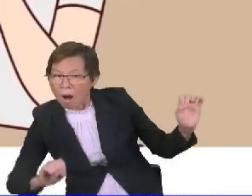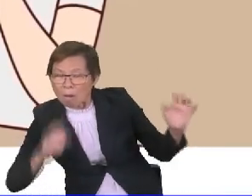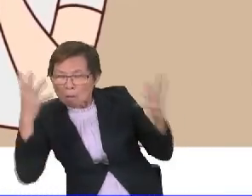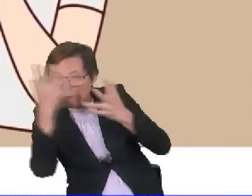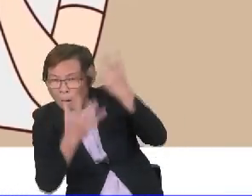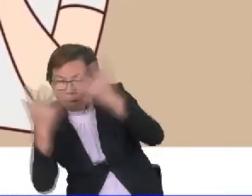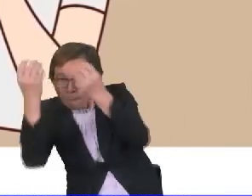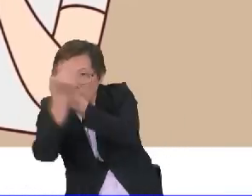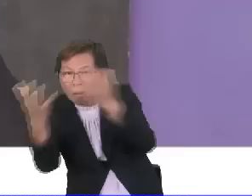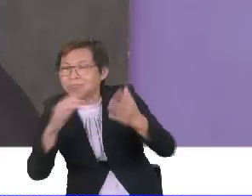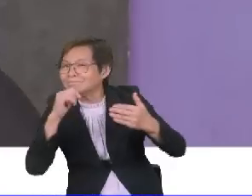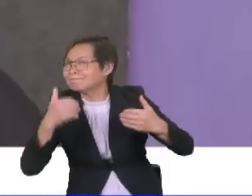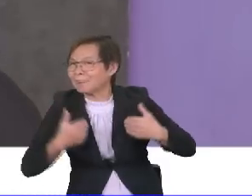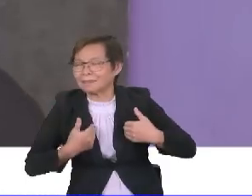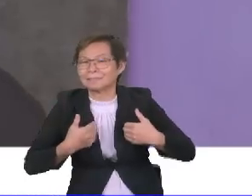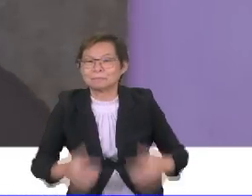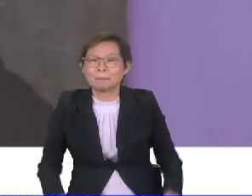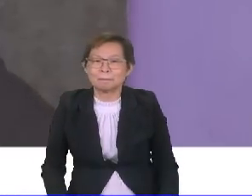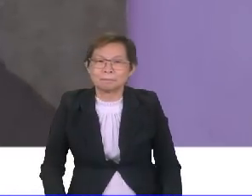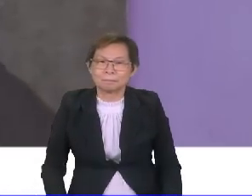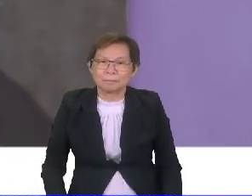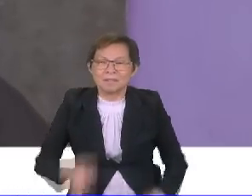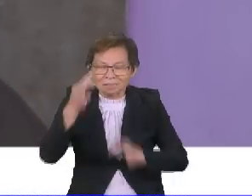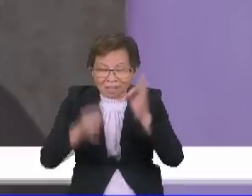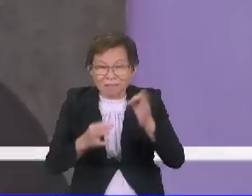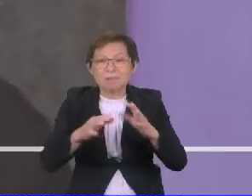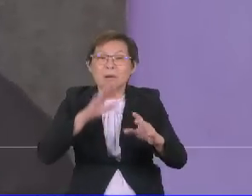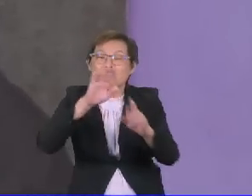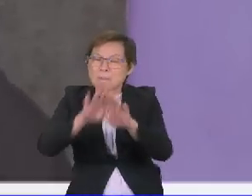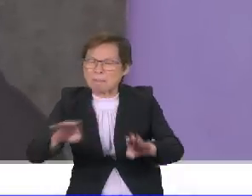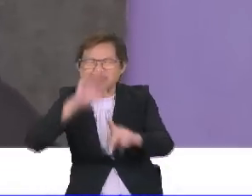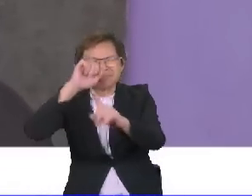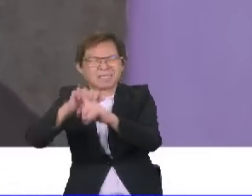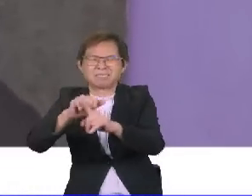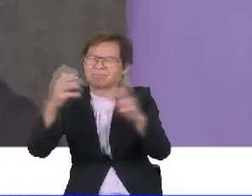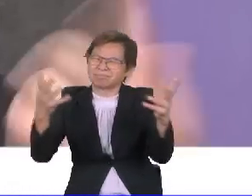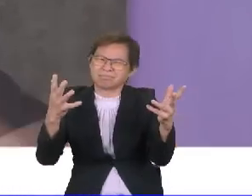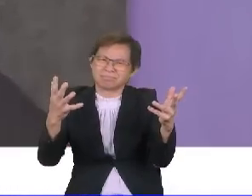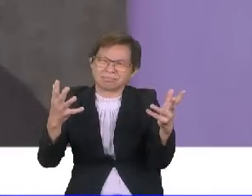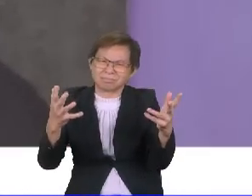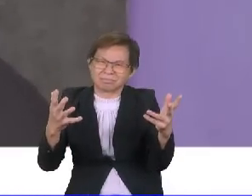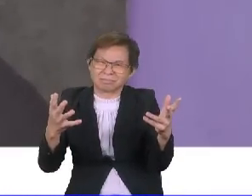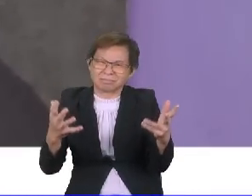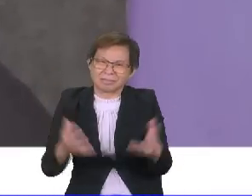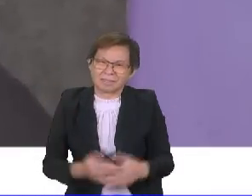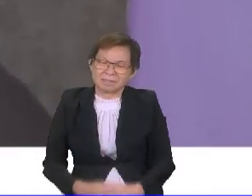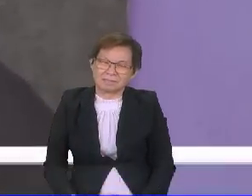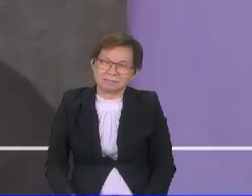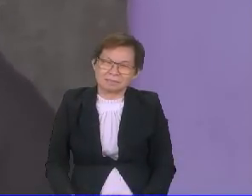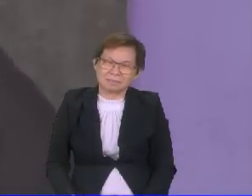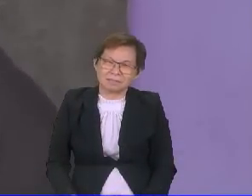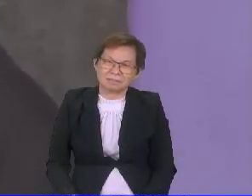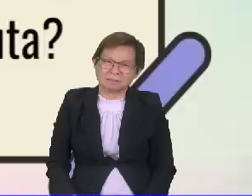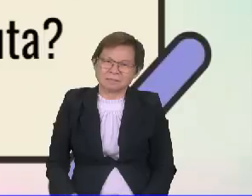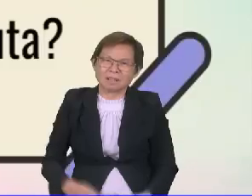kejelahan informasi kalau begitu pasti tahu apa yang